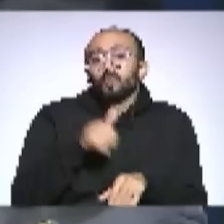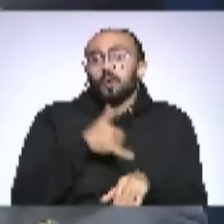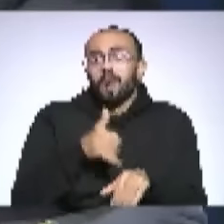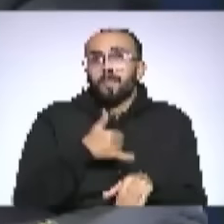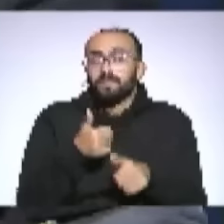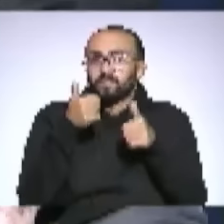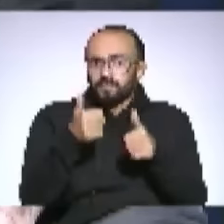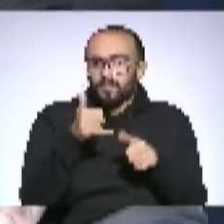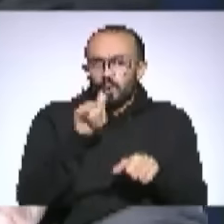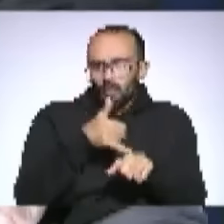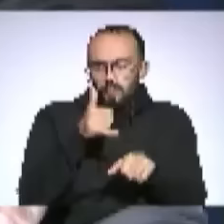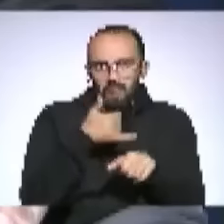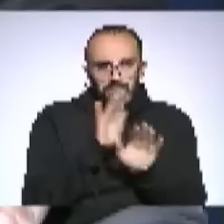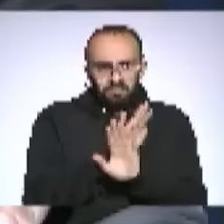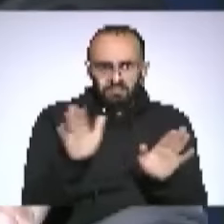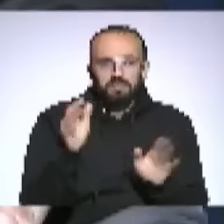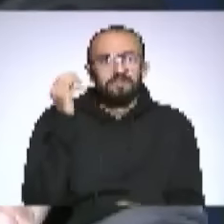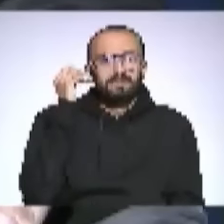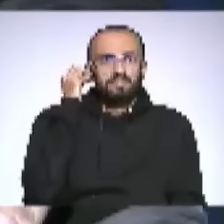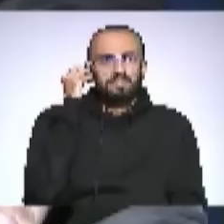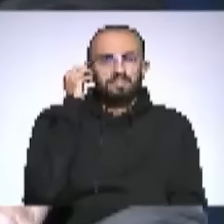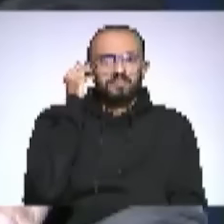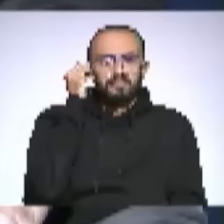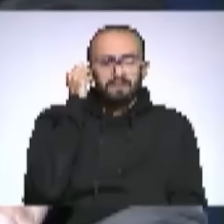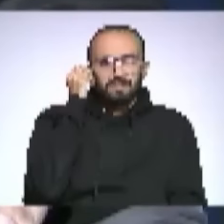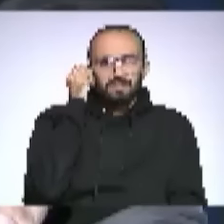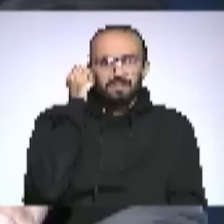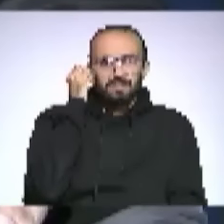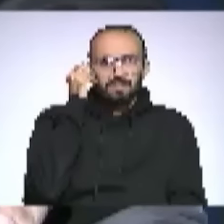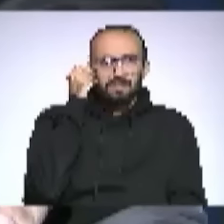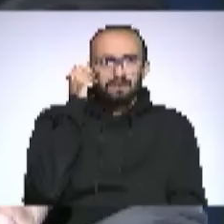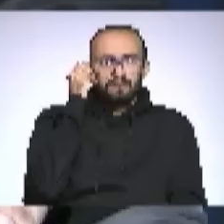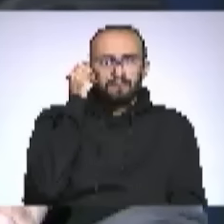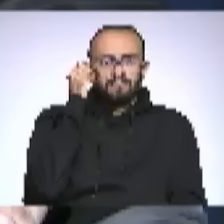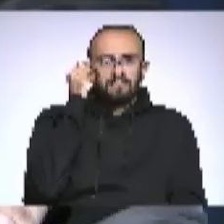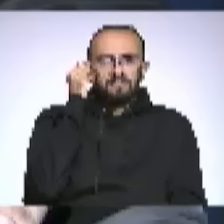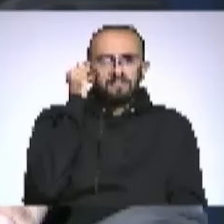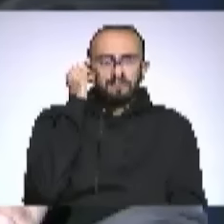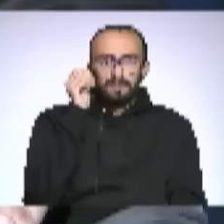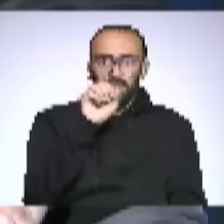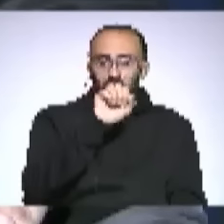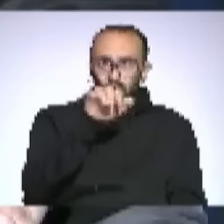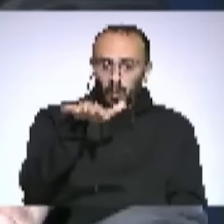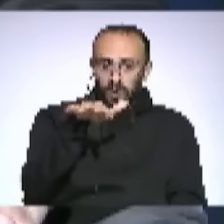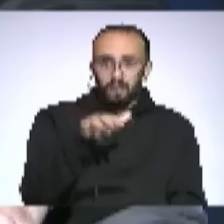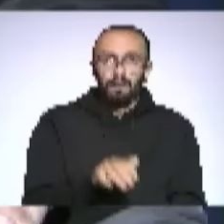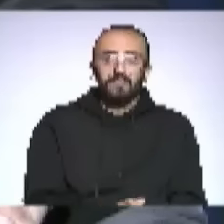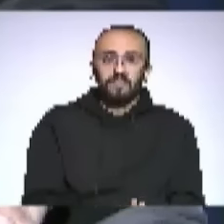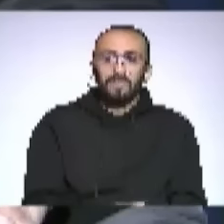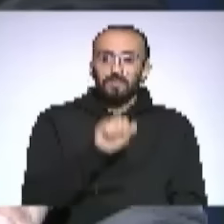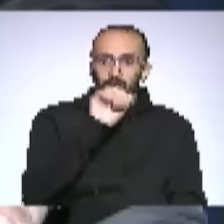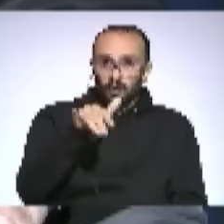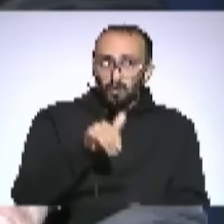اسمها خطوبه مش نصف اقليل النقطه الثانيه بقى لهم خمس شهور